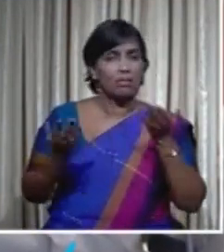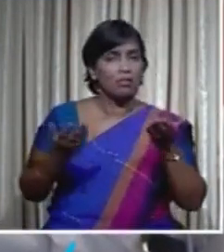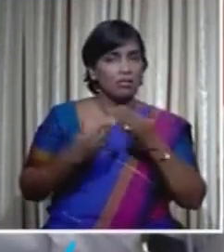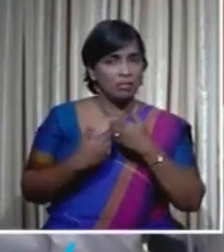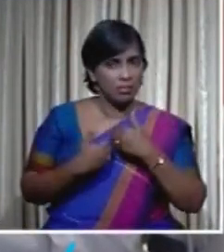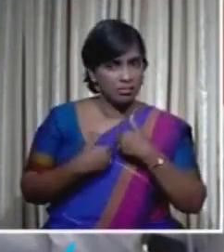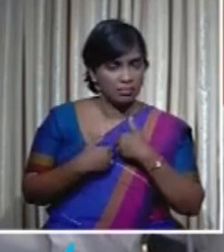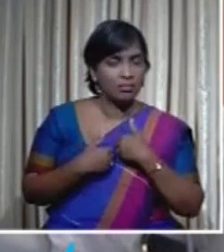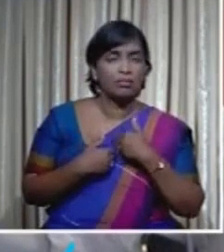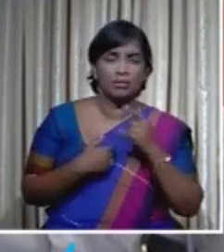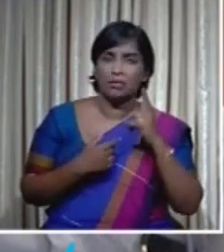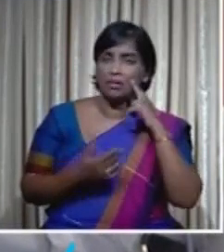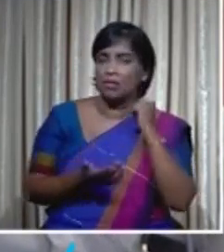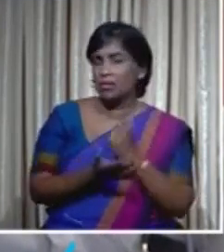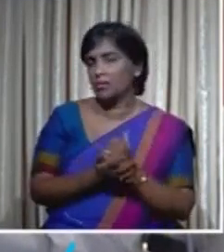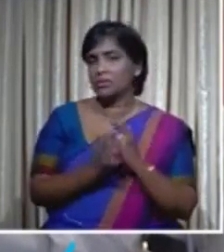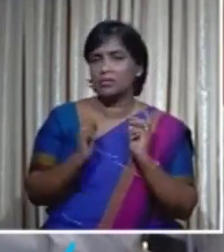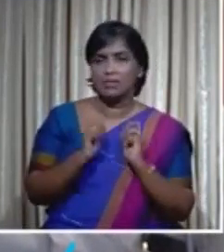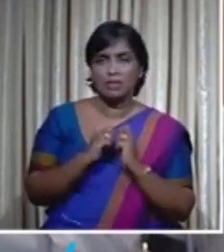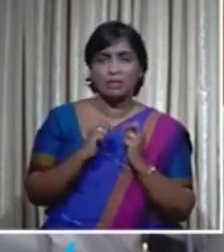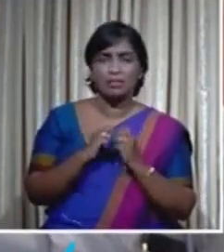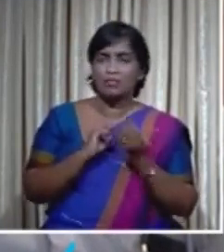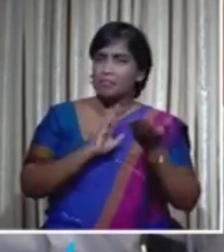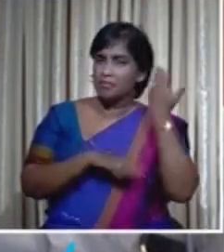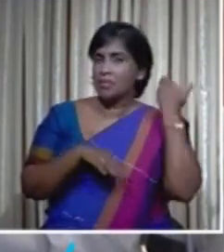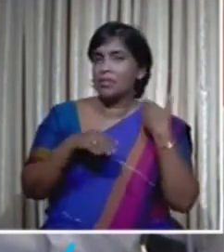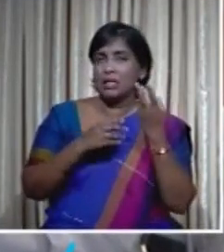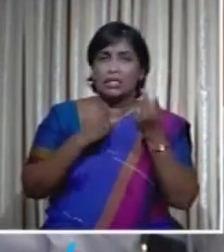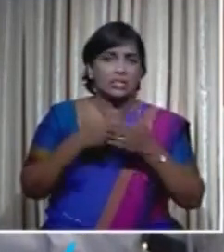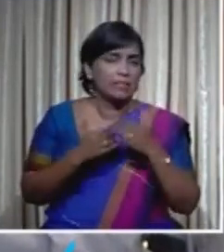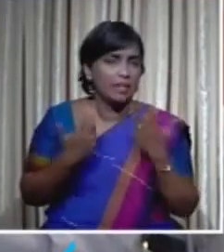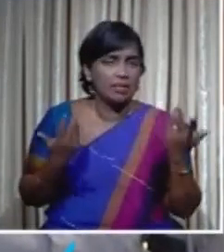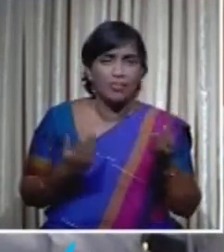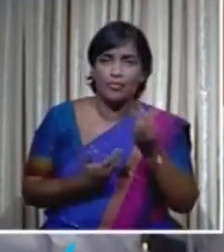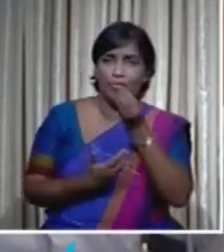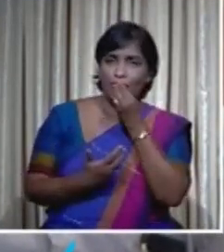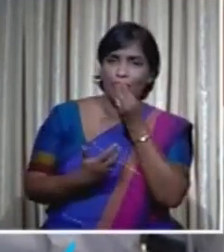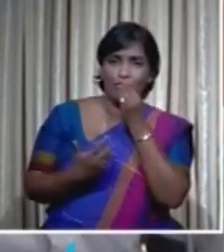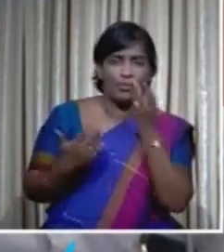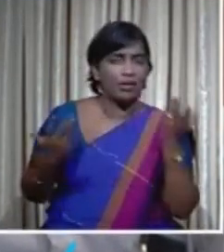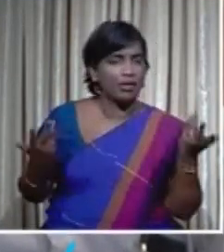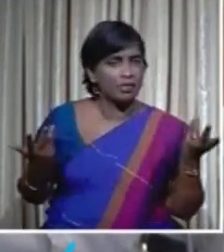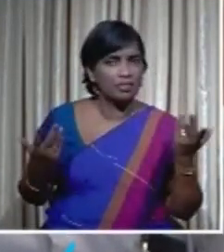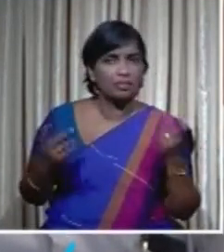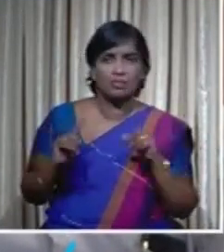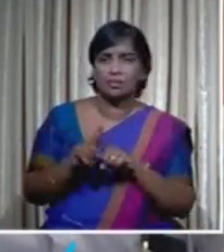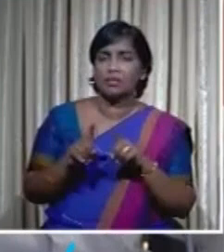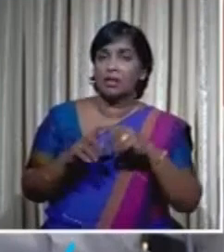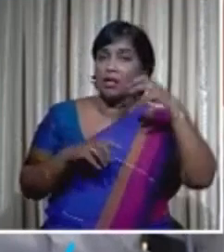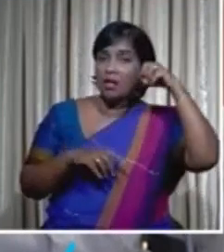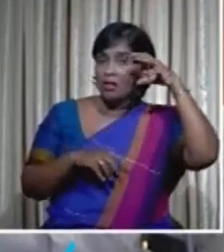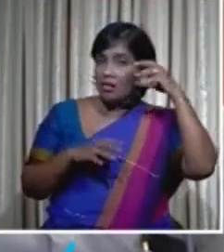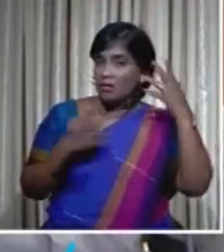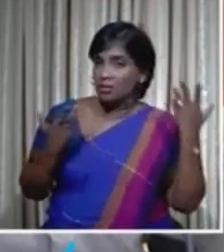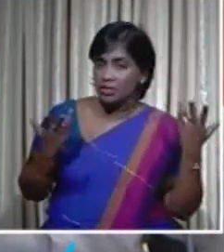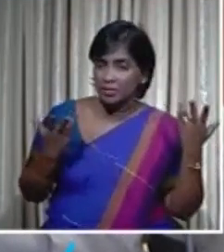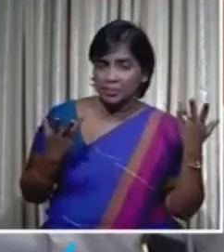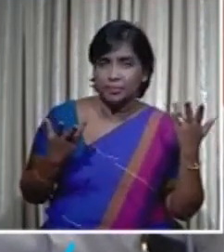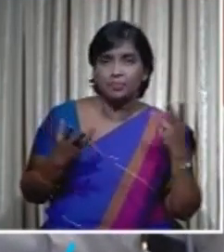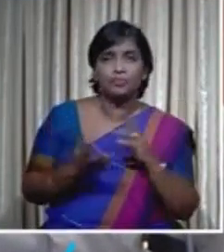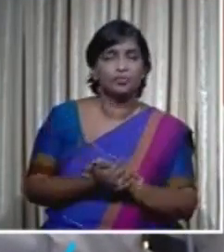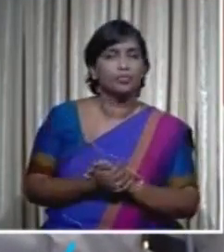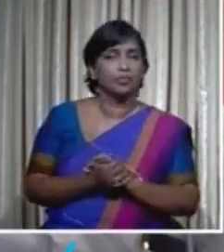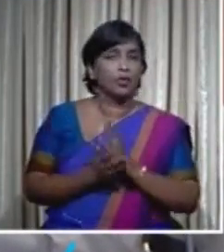jari indah perulah darat ini, biri tarikal, semen itu berapa? Unabu perutkan berapa? Anak itu kulle minzaram berapa? Pukai itu berapa? Eri perutkan